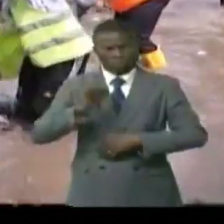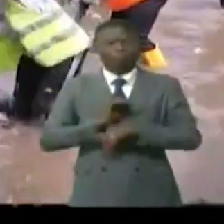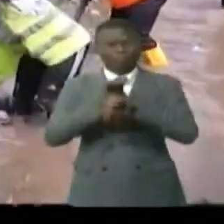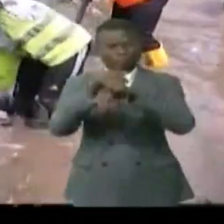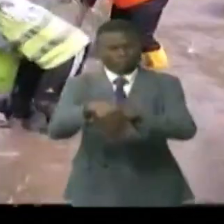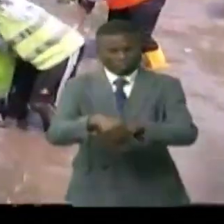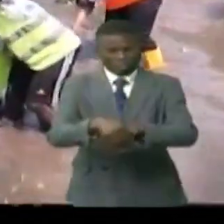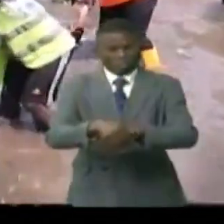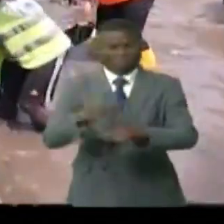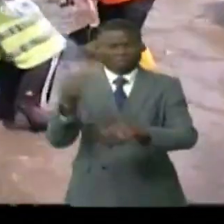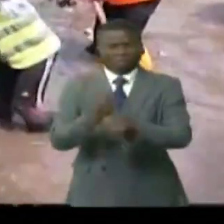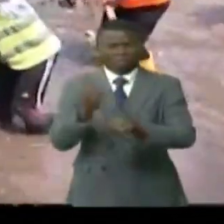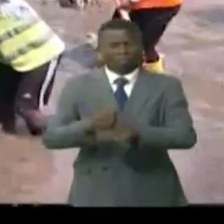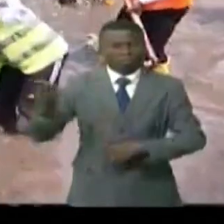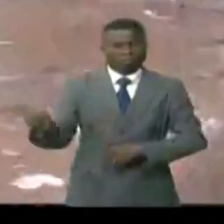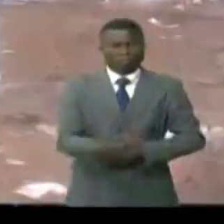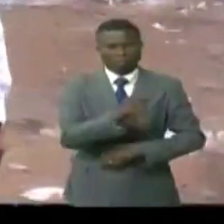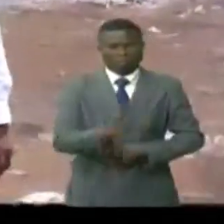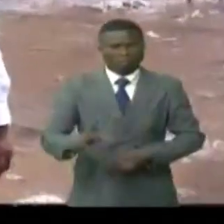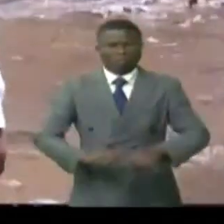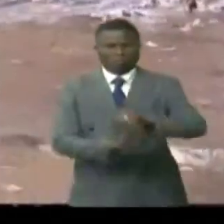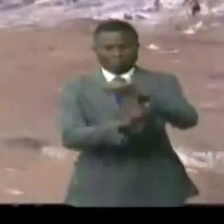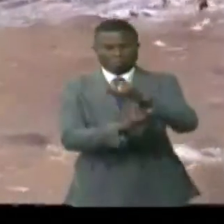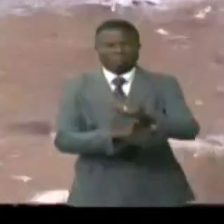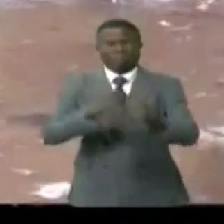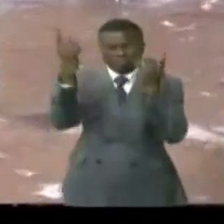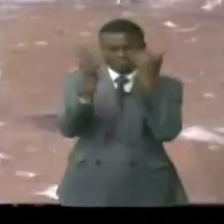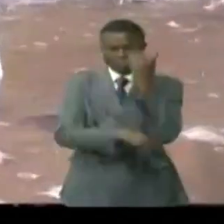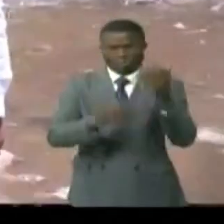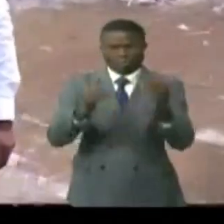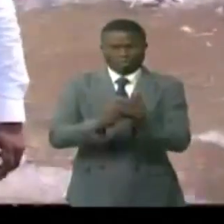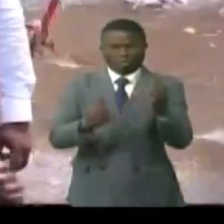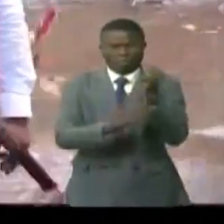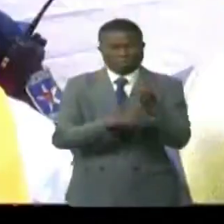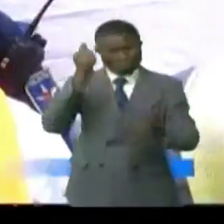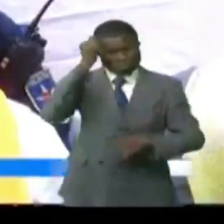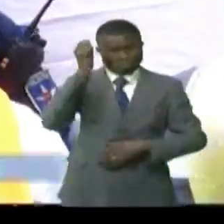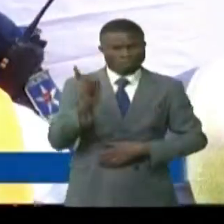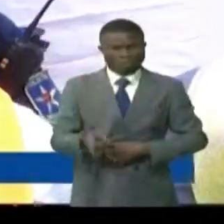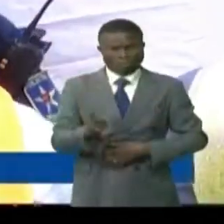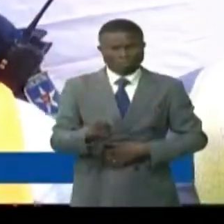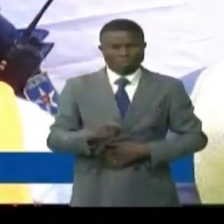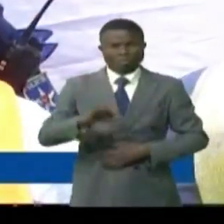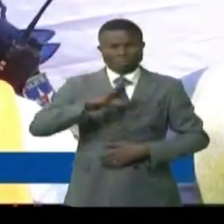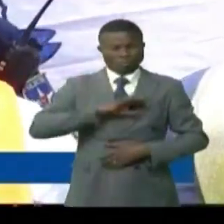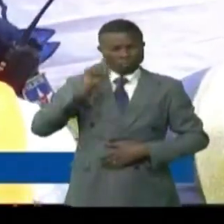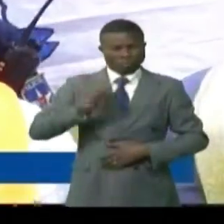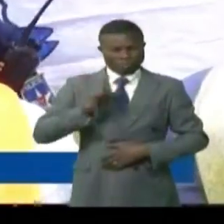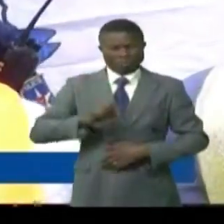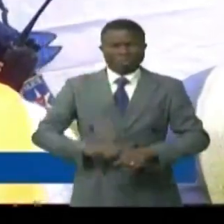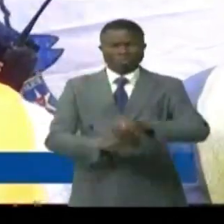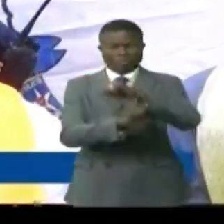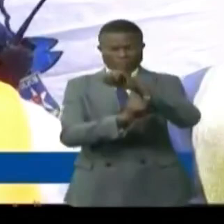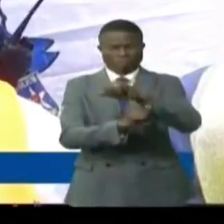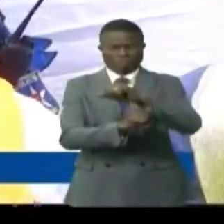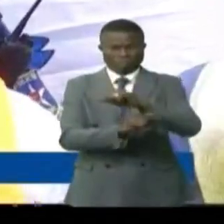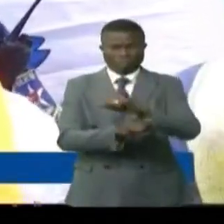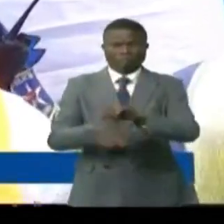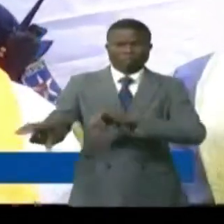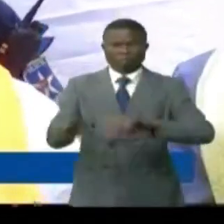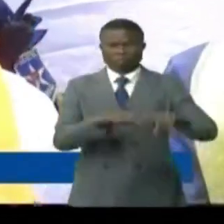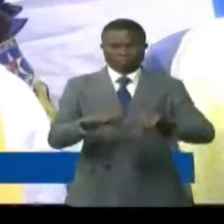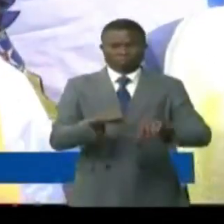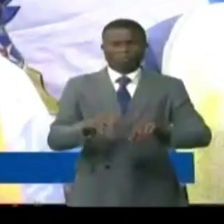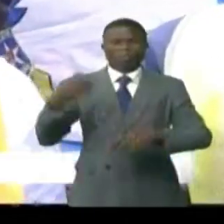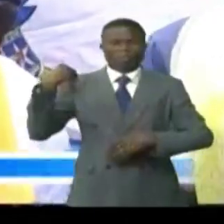s'impliquer. L'action publique doit s'accompagner des sanctions contre les récalcitrants. La police qui doit accompagner l'action